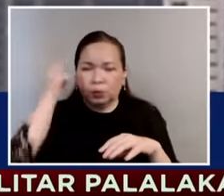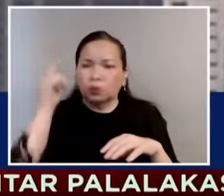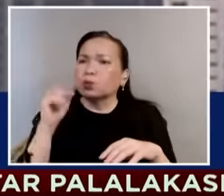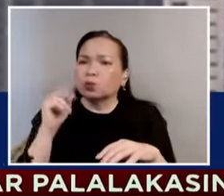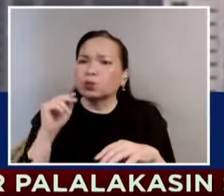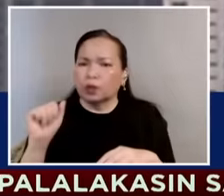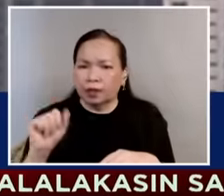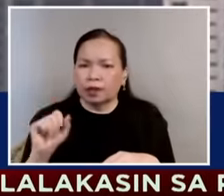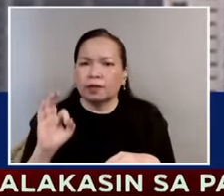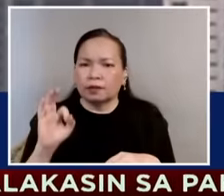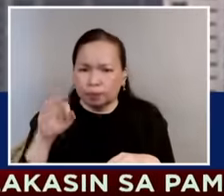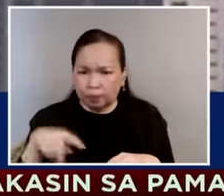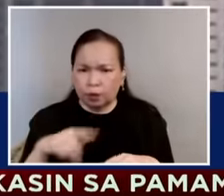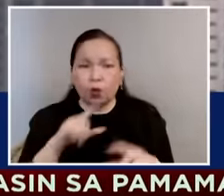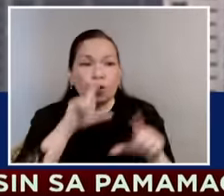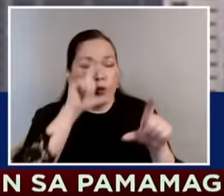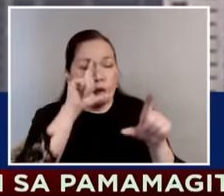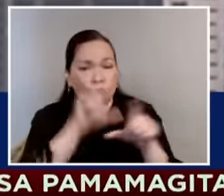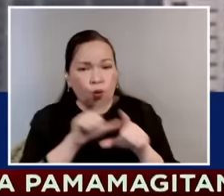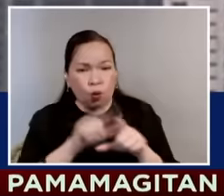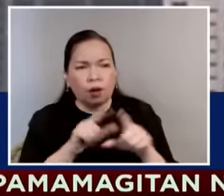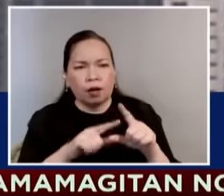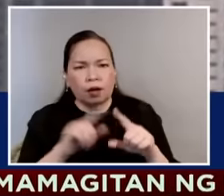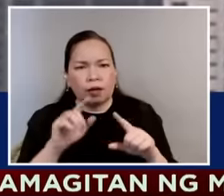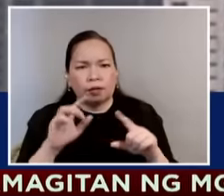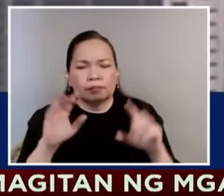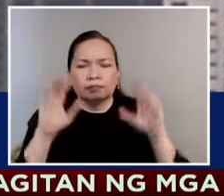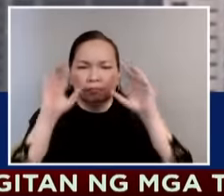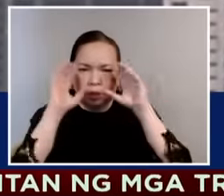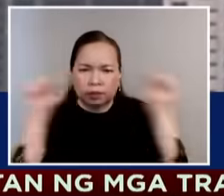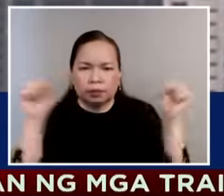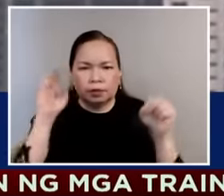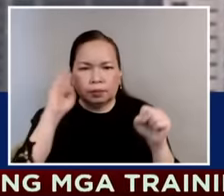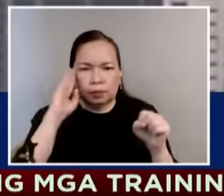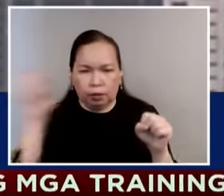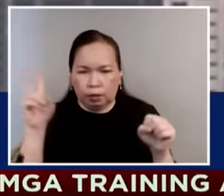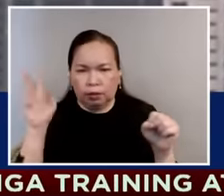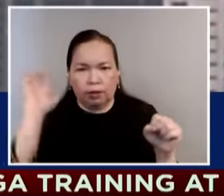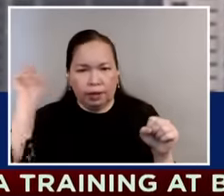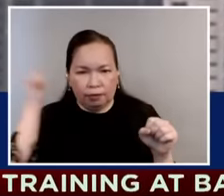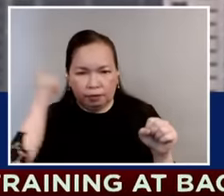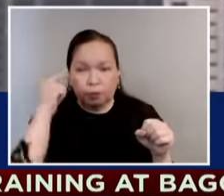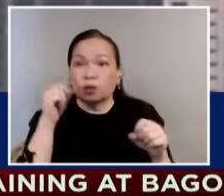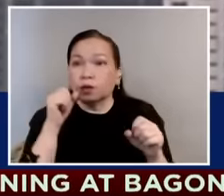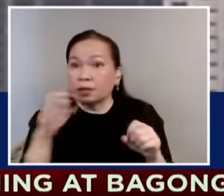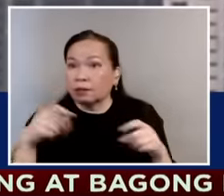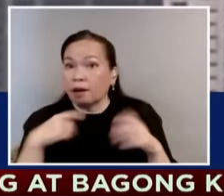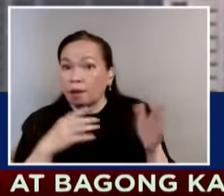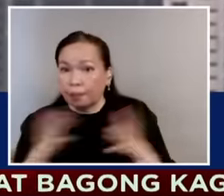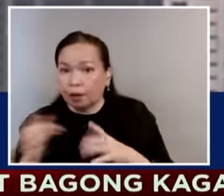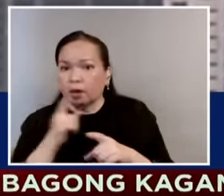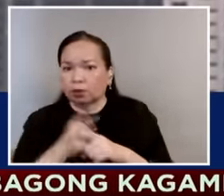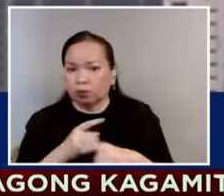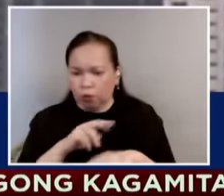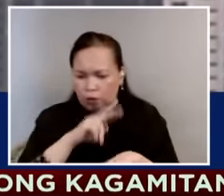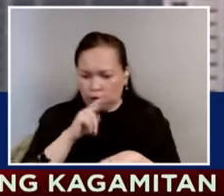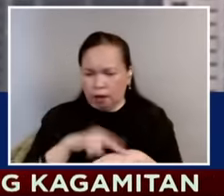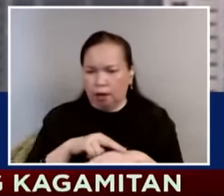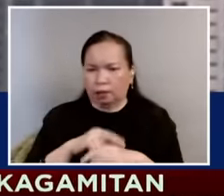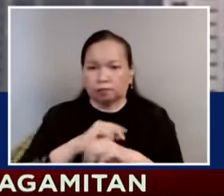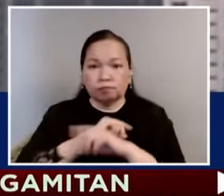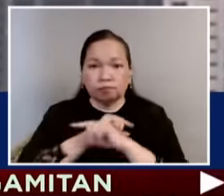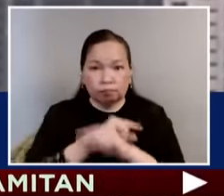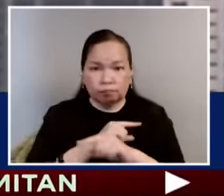At kung meron mang ganito na destabilization plot, ay sisiguruduhin ng National Security Council na hindi ito